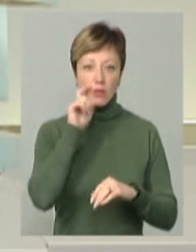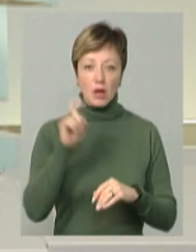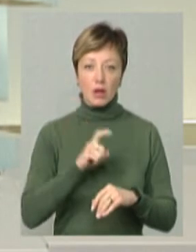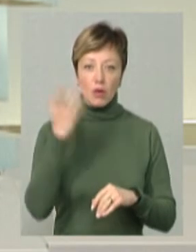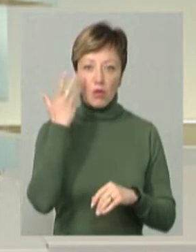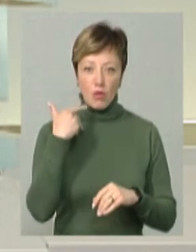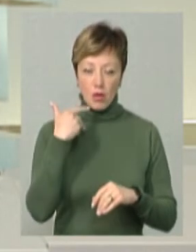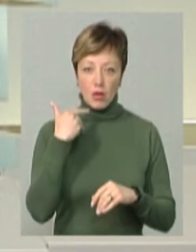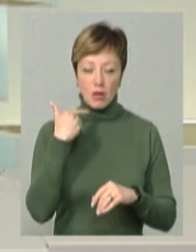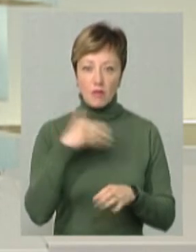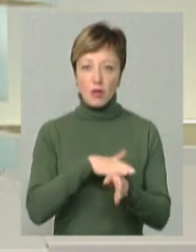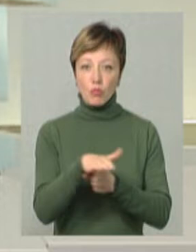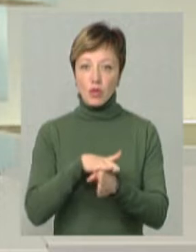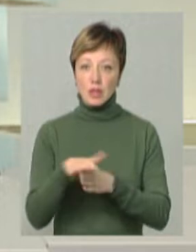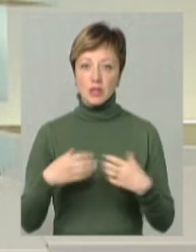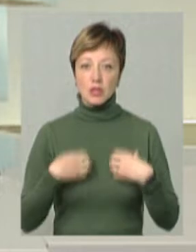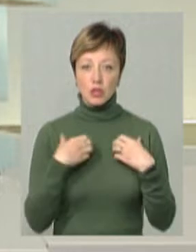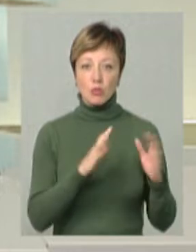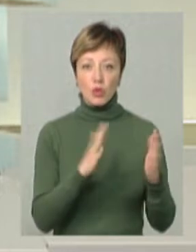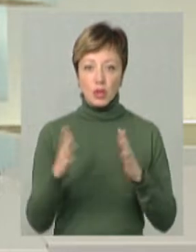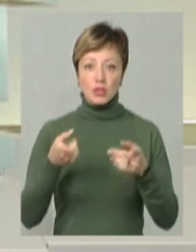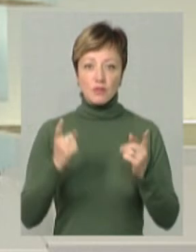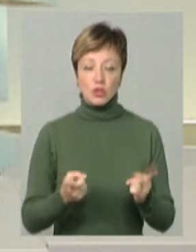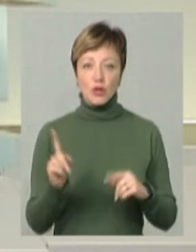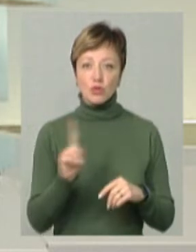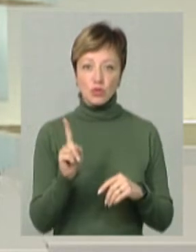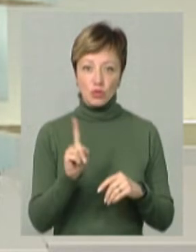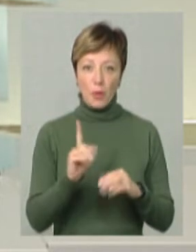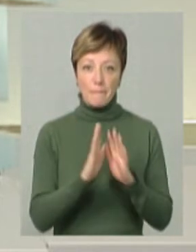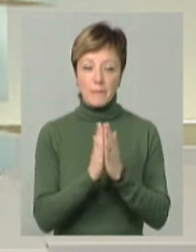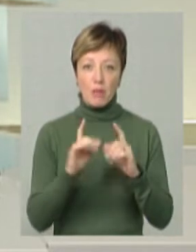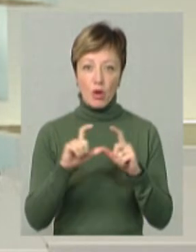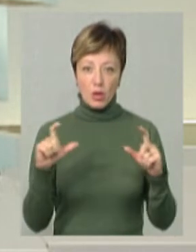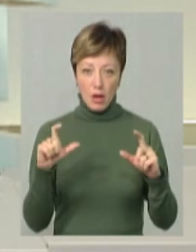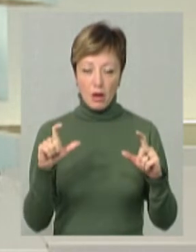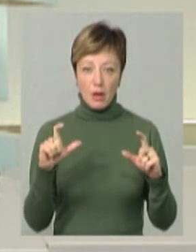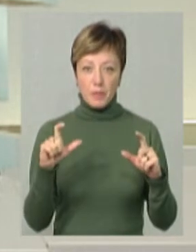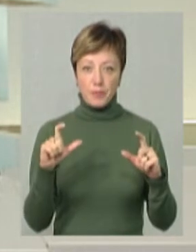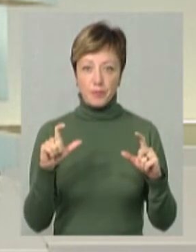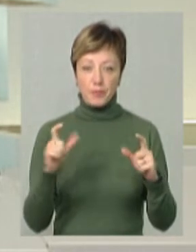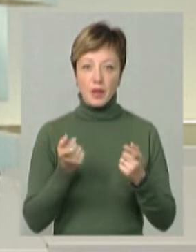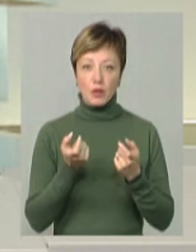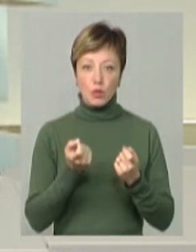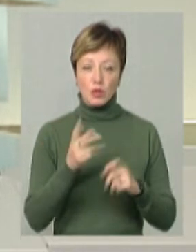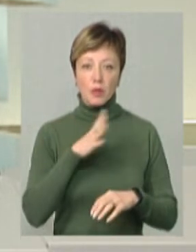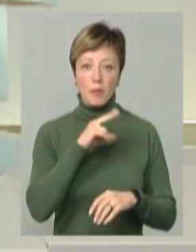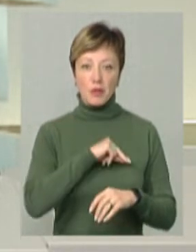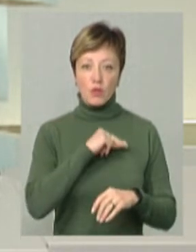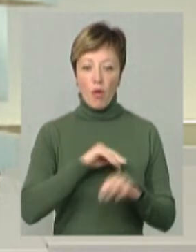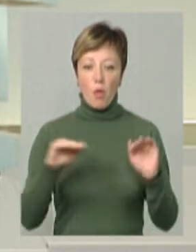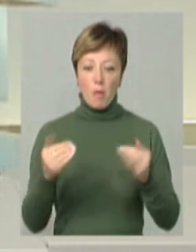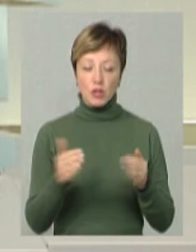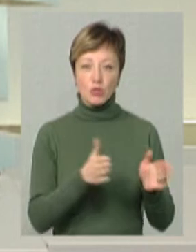коли відбулися ці страшні події, звичайно, що бібліотека трошки працювала в